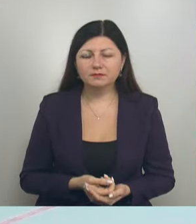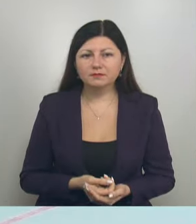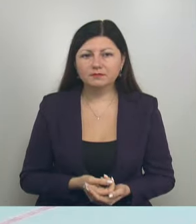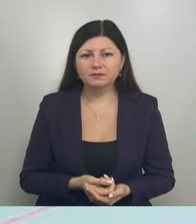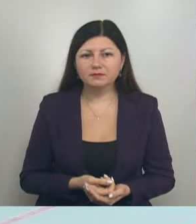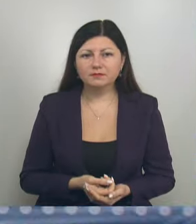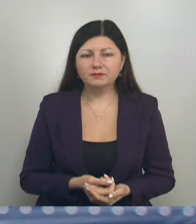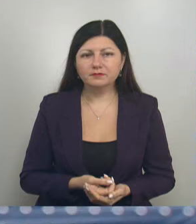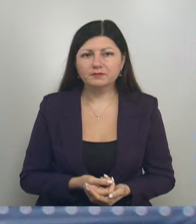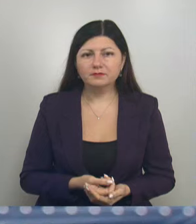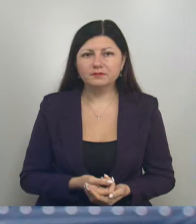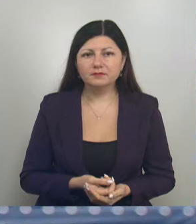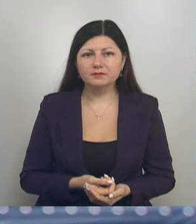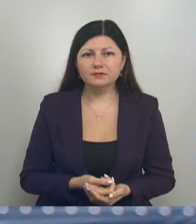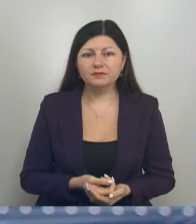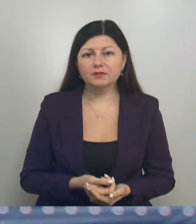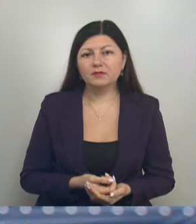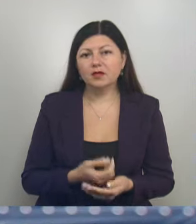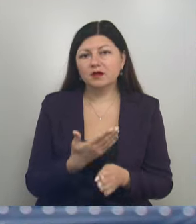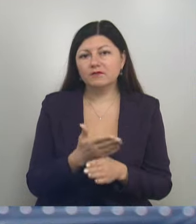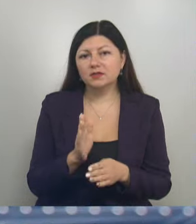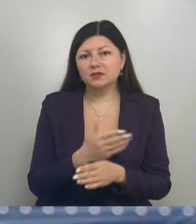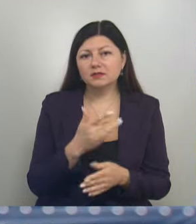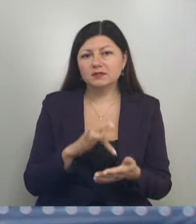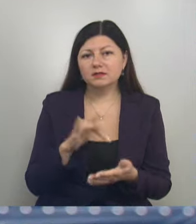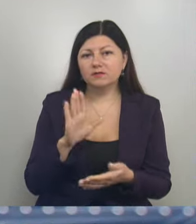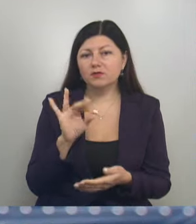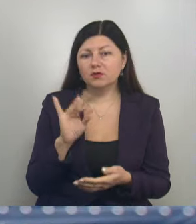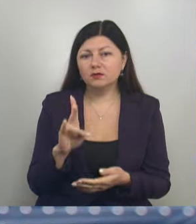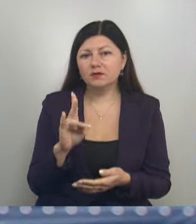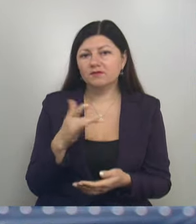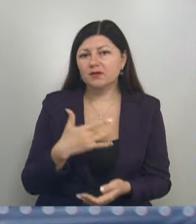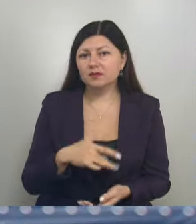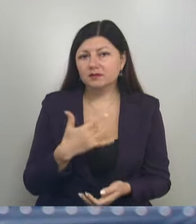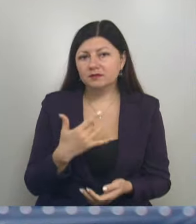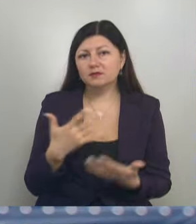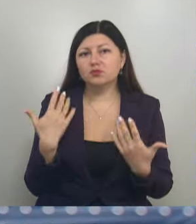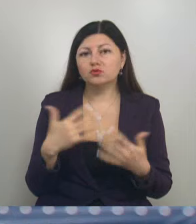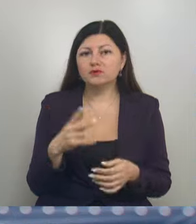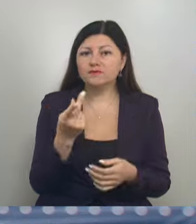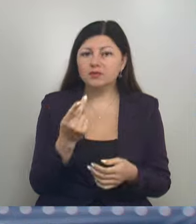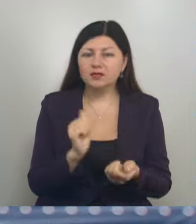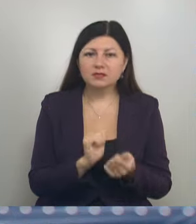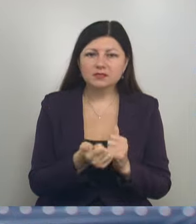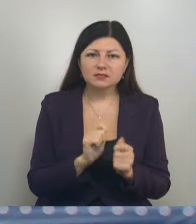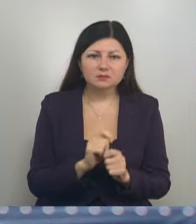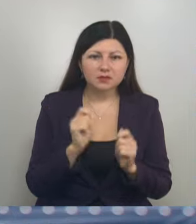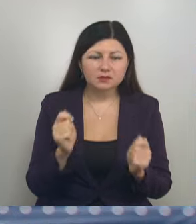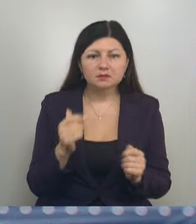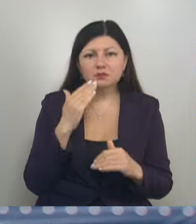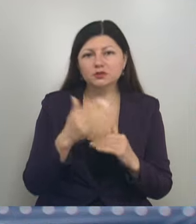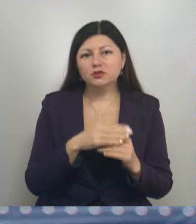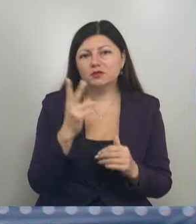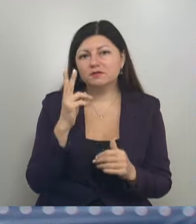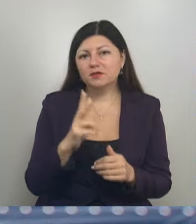мире Белогорье. А в отделении Центра «Воин» в Ракитном тем временем стартовала уже вторая смена. На ближайшие